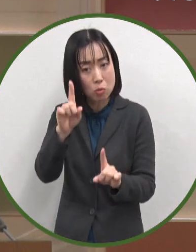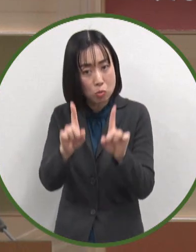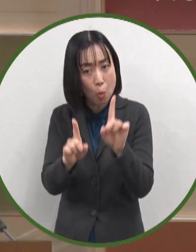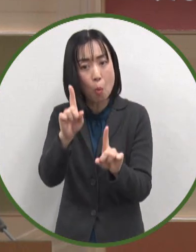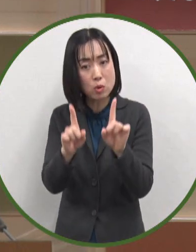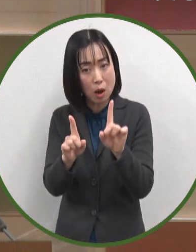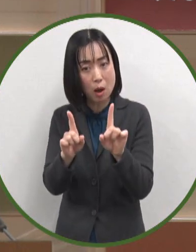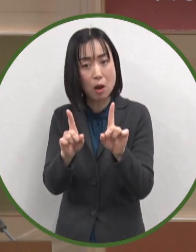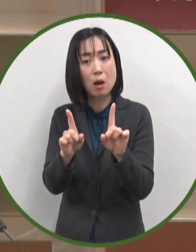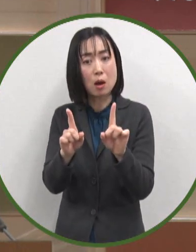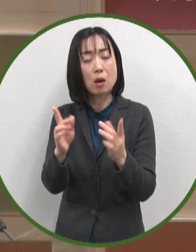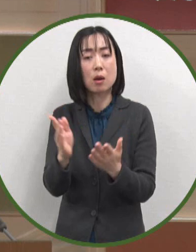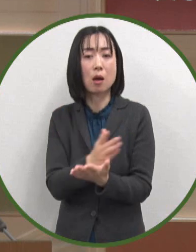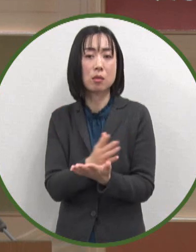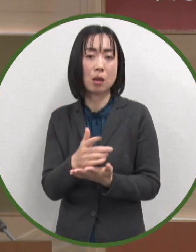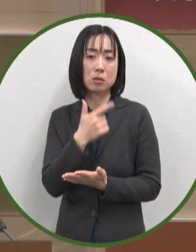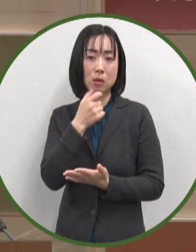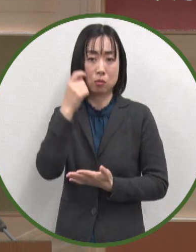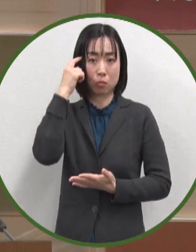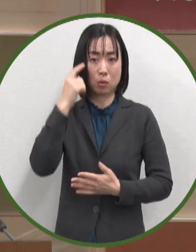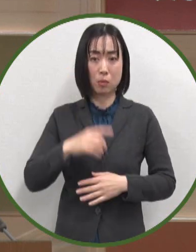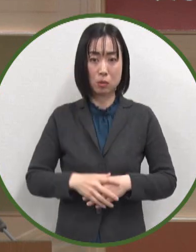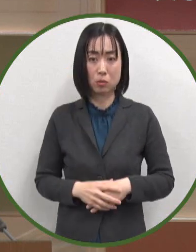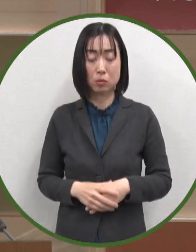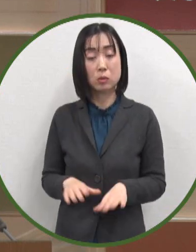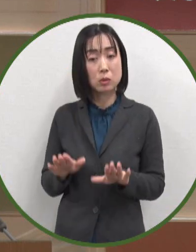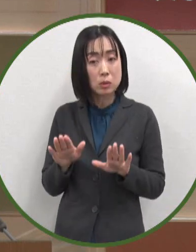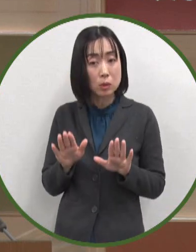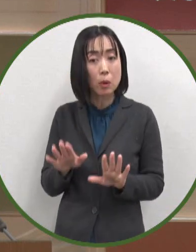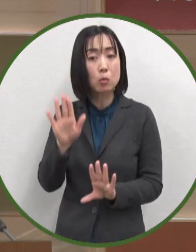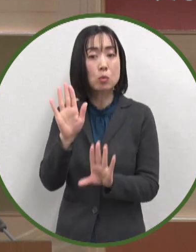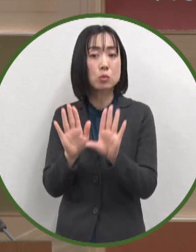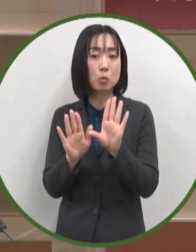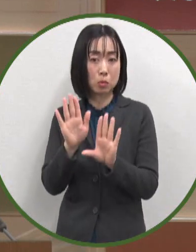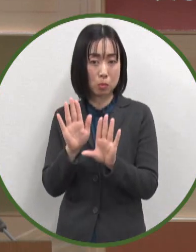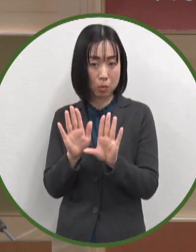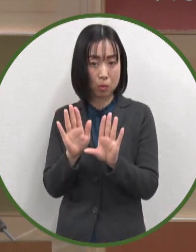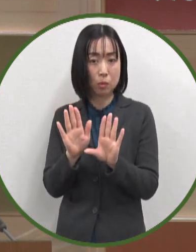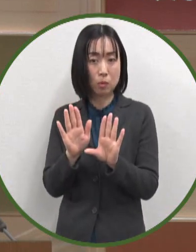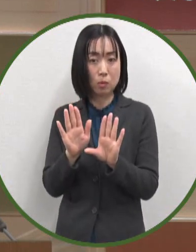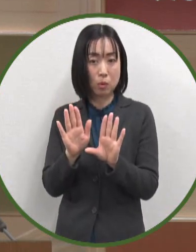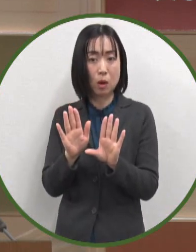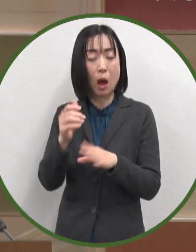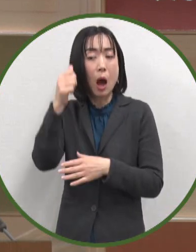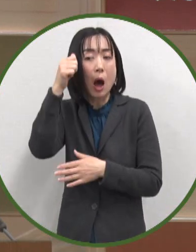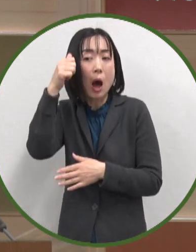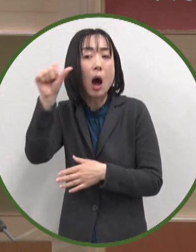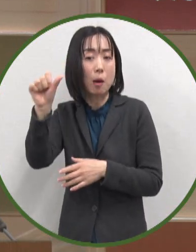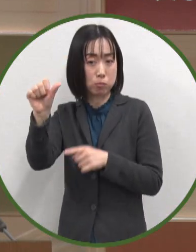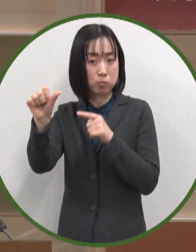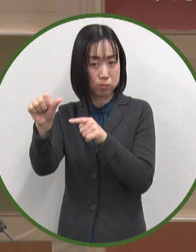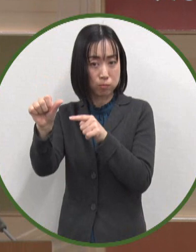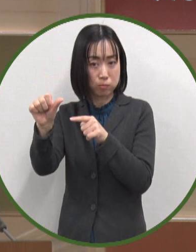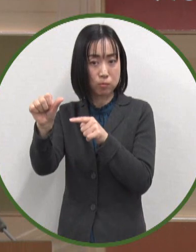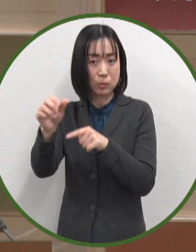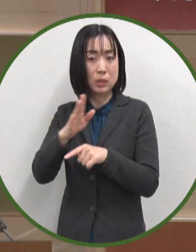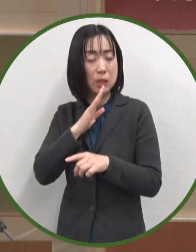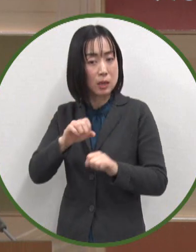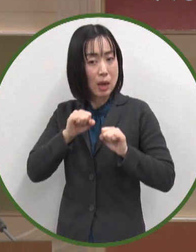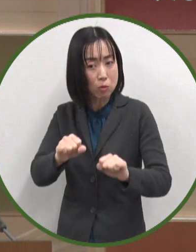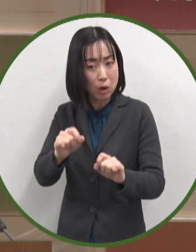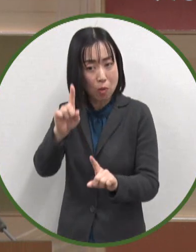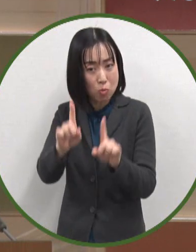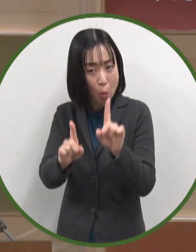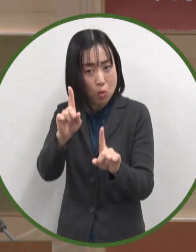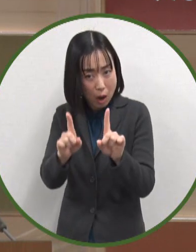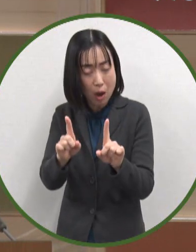と考えています。これは今現状でですね、これはまだ案ということで、準